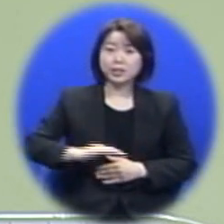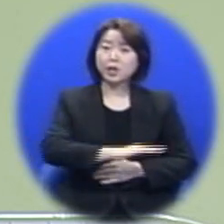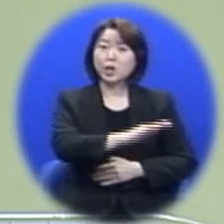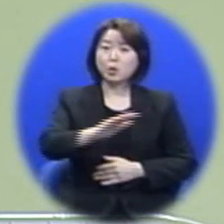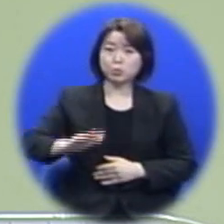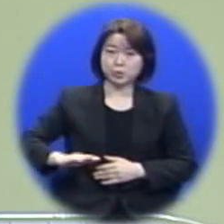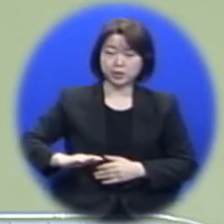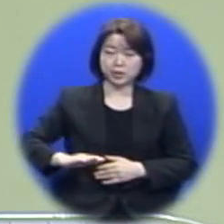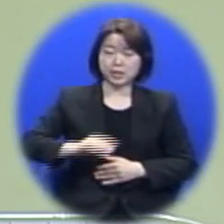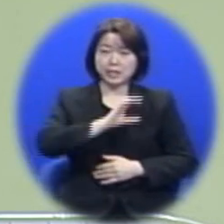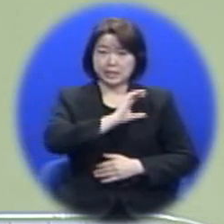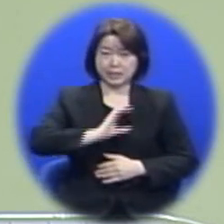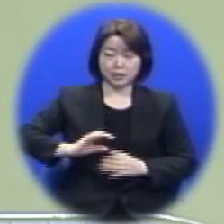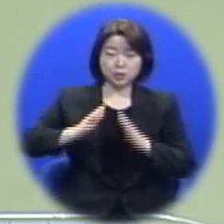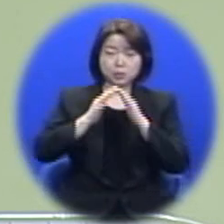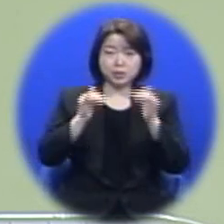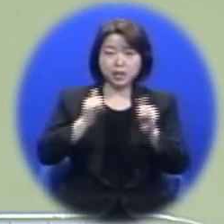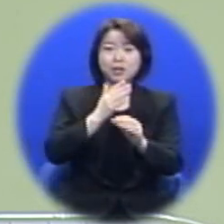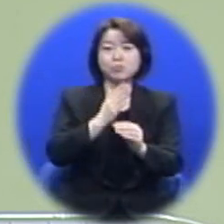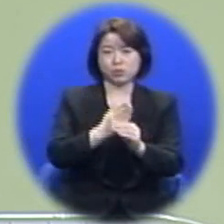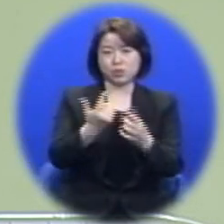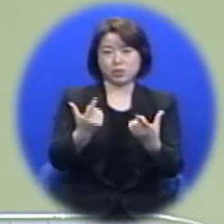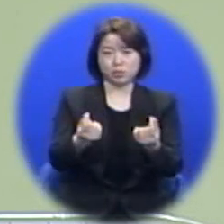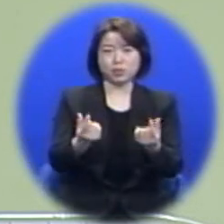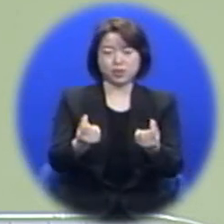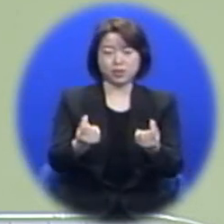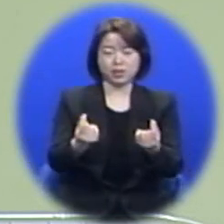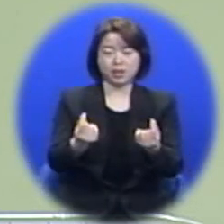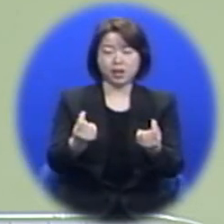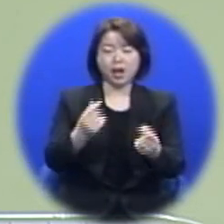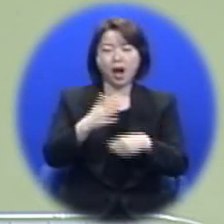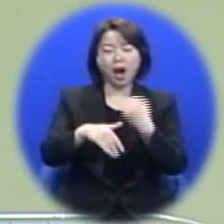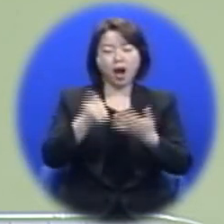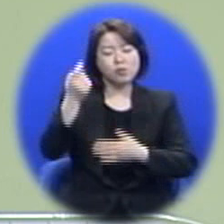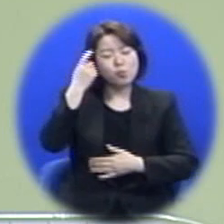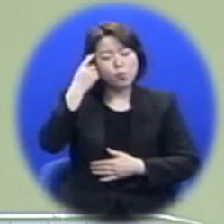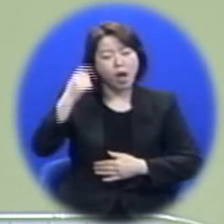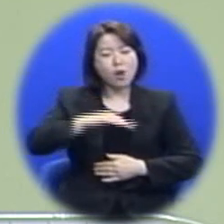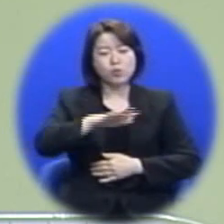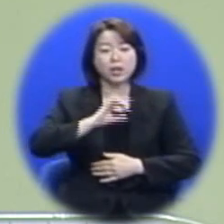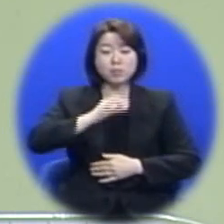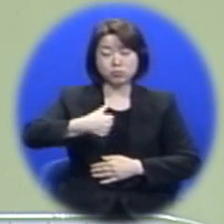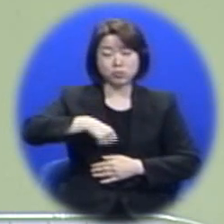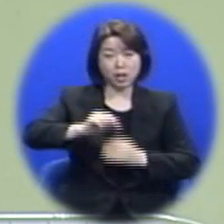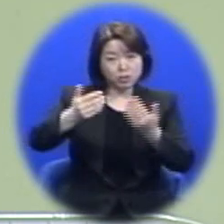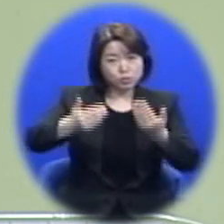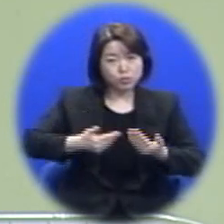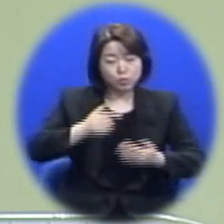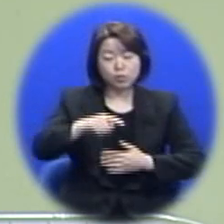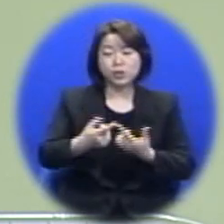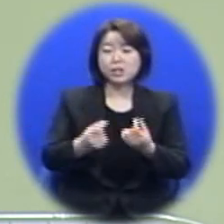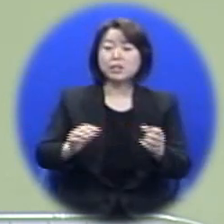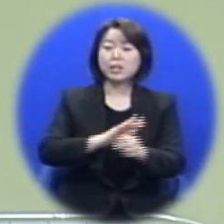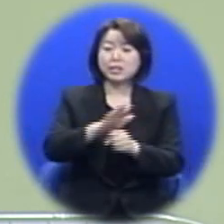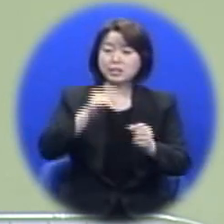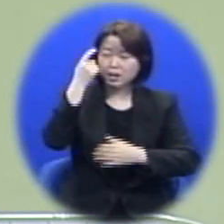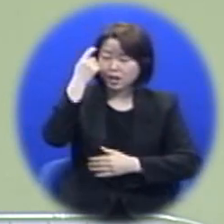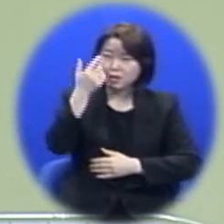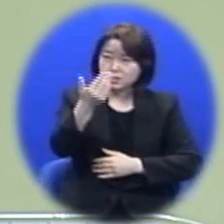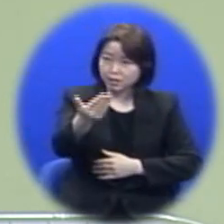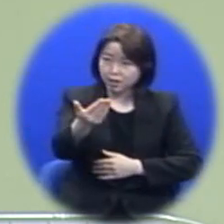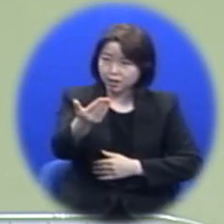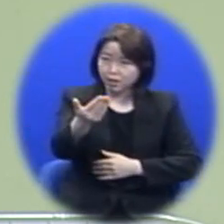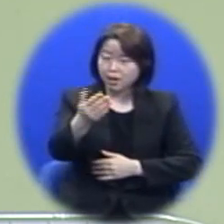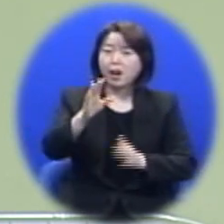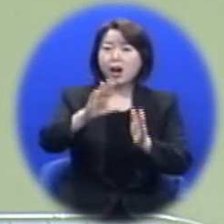그런 분이 계세요 하나님이 우리를 위해서 왜 독성 때까지 주시고 우리를 이렇게 사랑 하셨습니까 그러게 말입니다